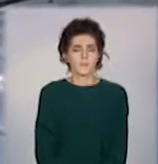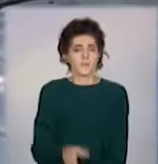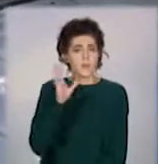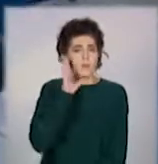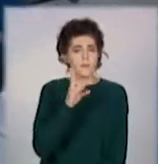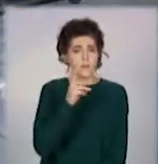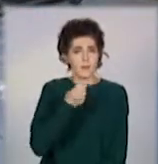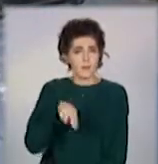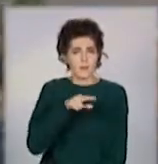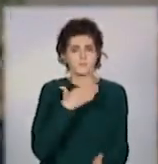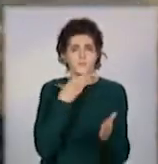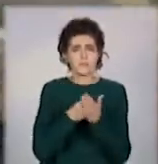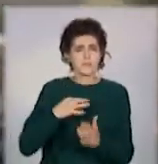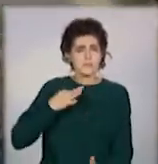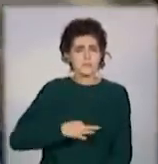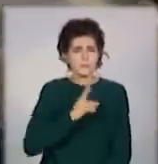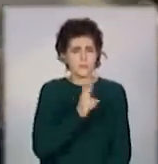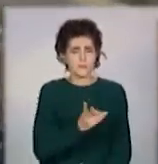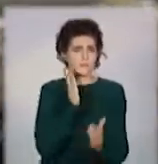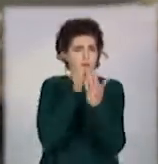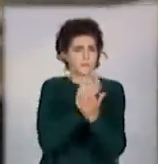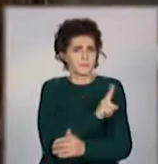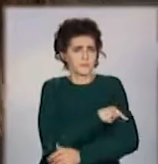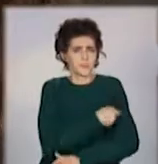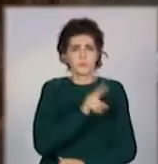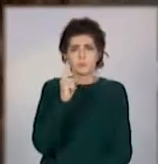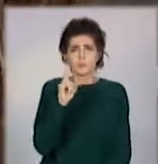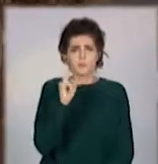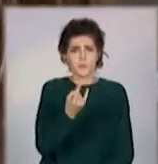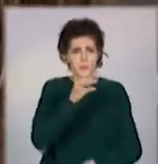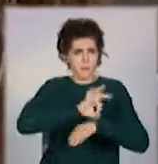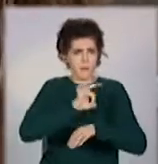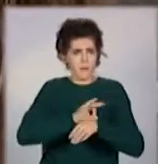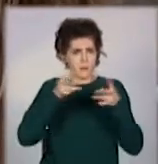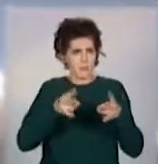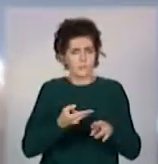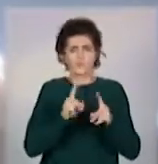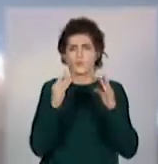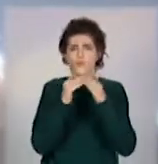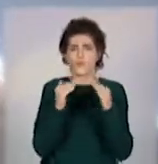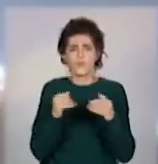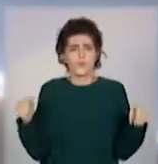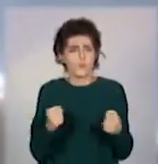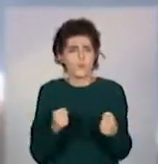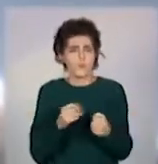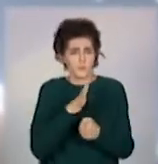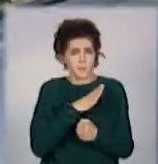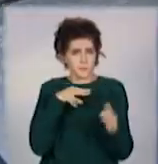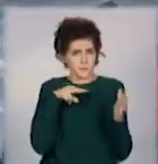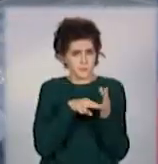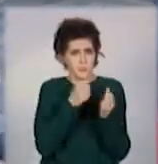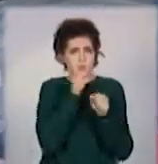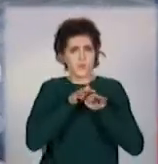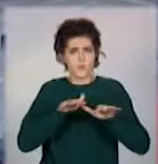Владислав з дворічним сином прямує до поліклініки. Дмитрик захворів, бо вдома холодно, хоча й вмикають обігрівач. Коли